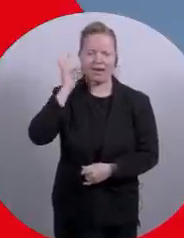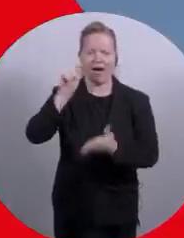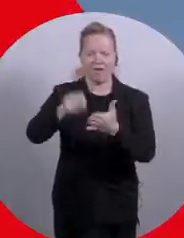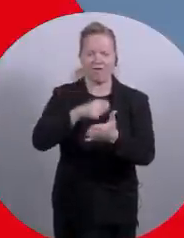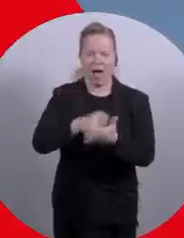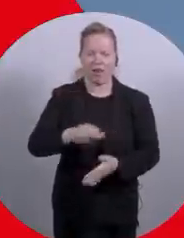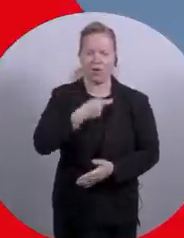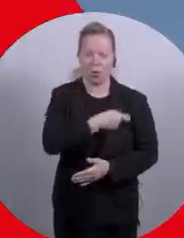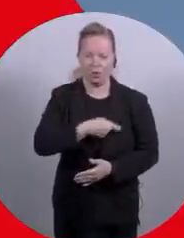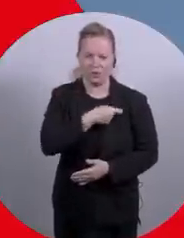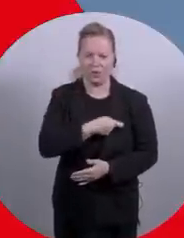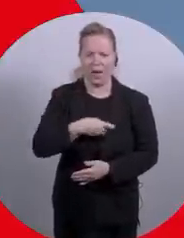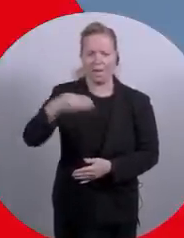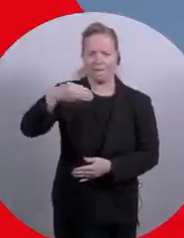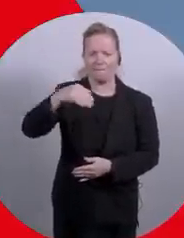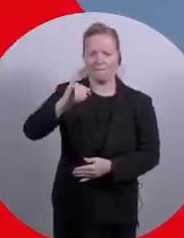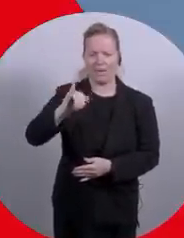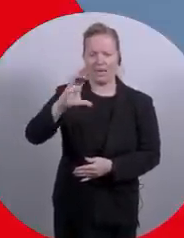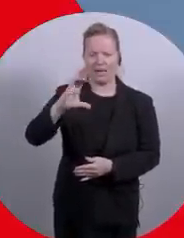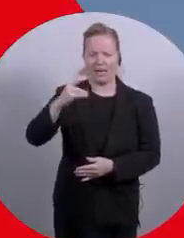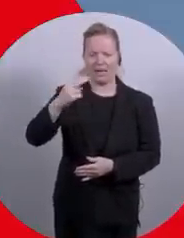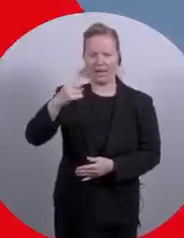Michaela Gruber bitteschön